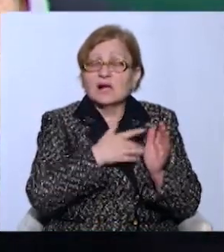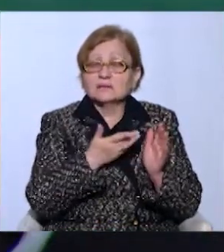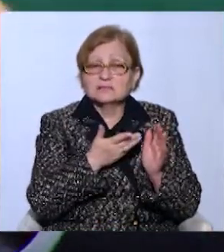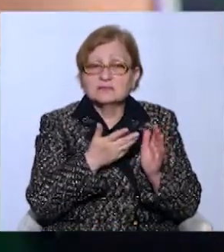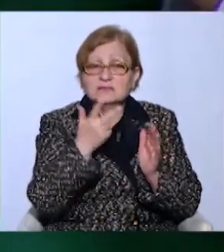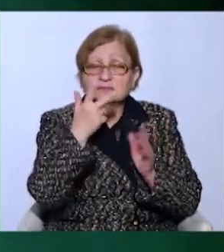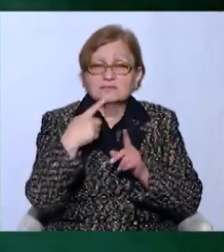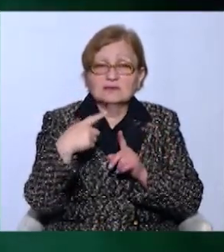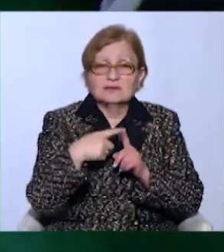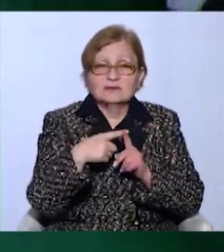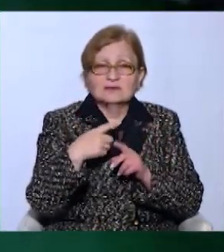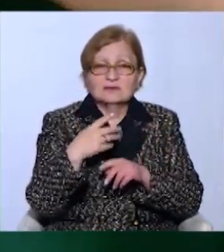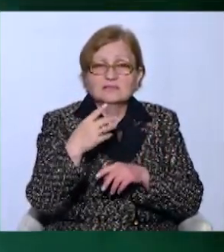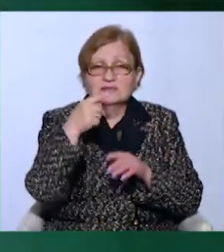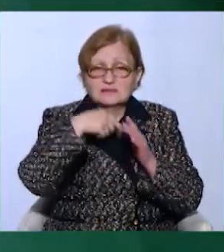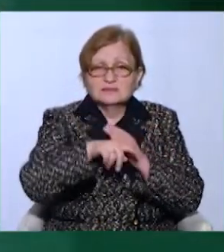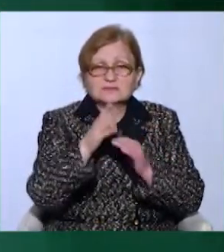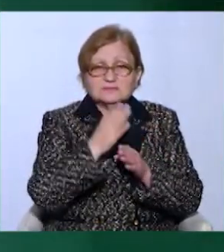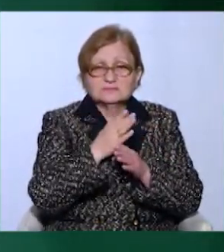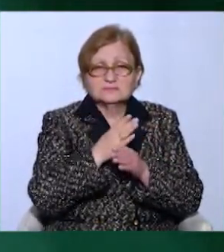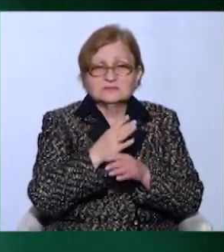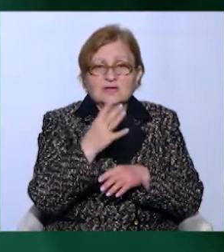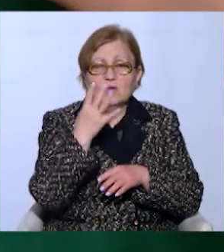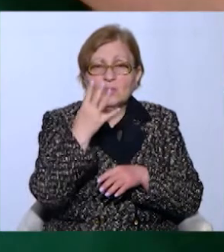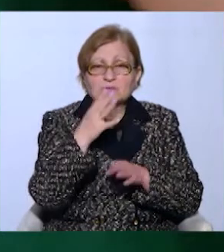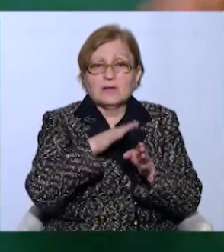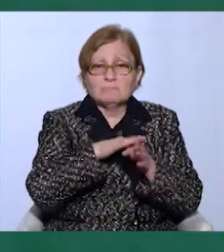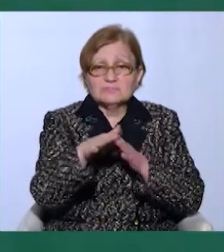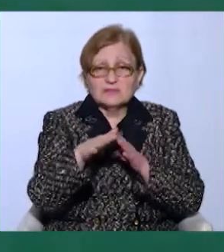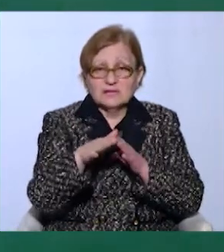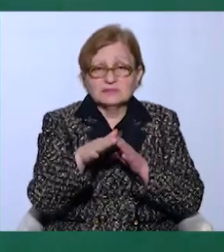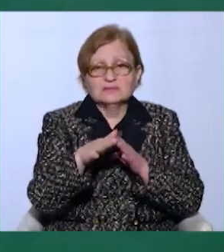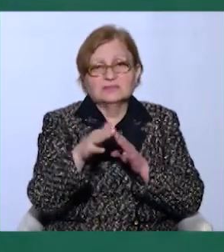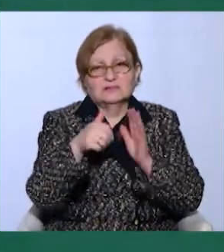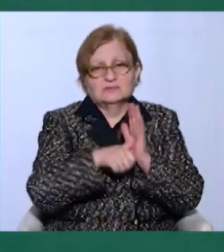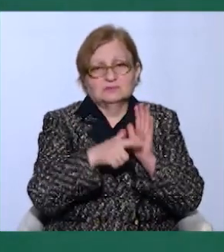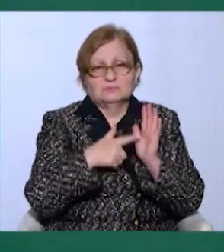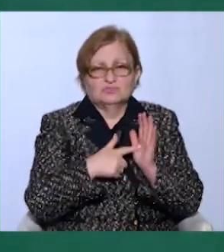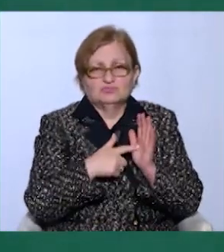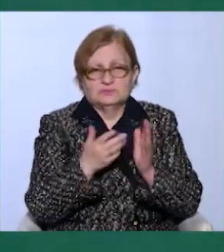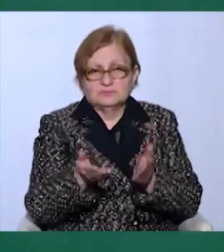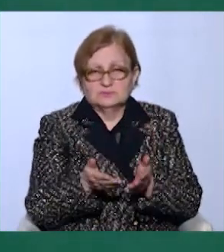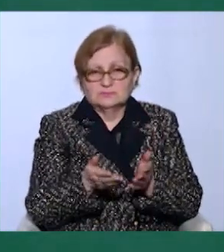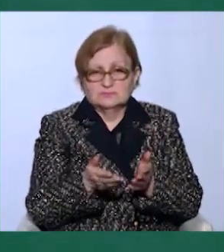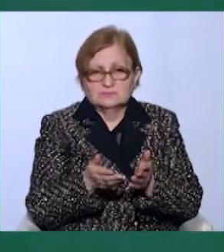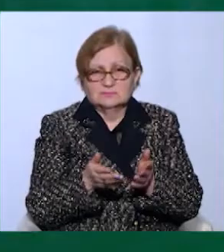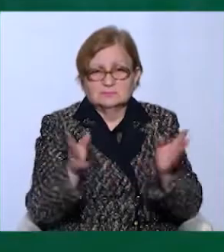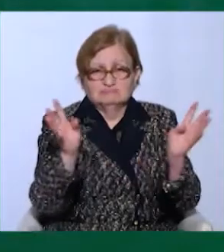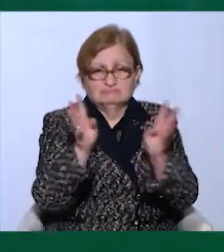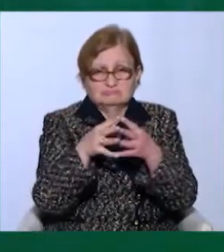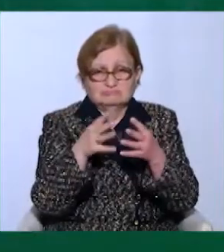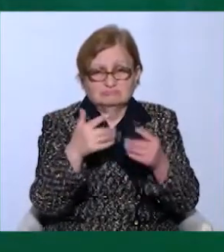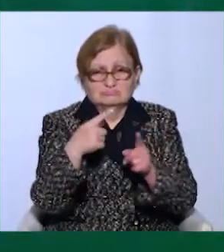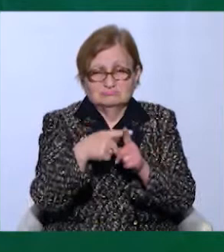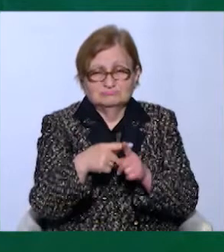nişani plius. Ez ari otkim teli, eksi meşvidet. Çüren cinaga gotulze vaxsenet,